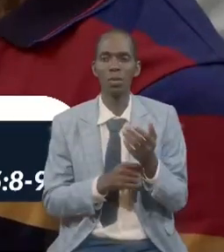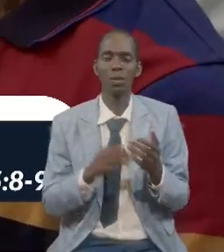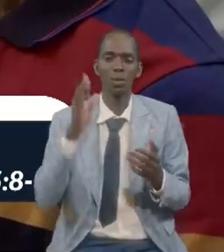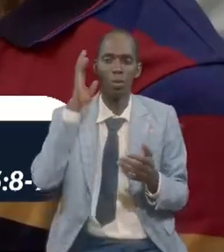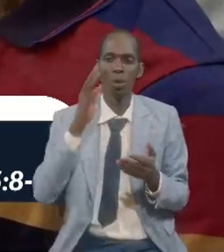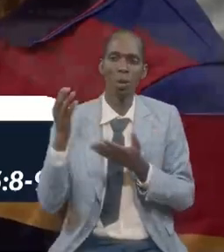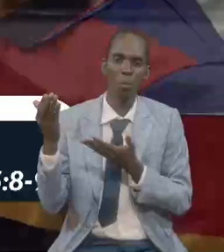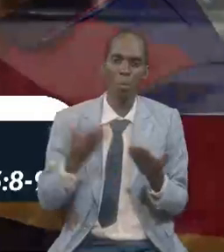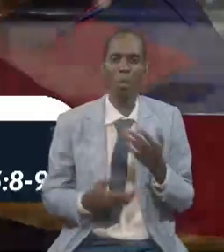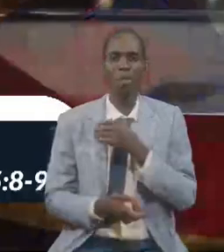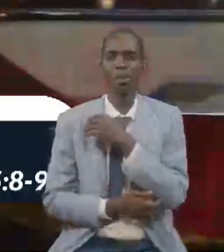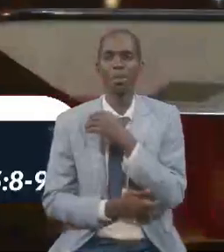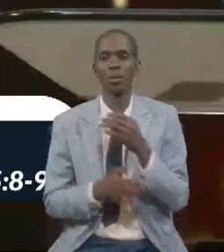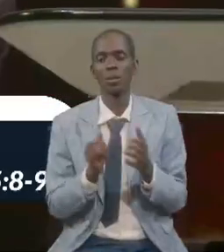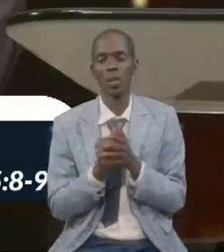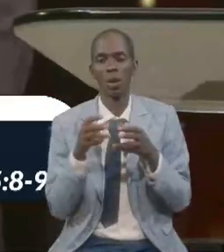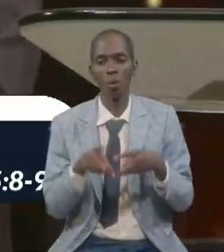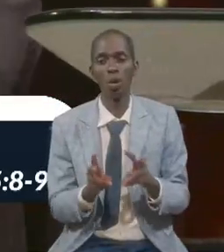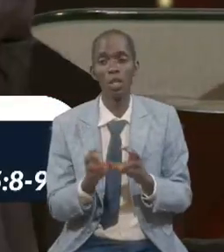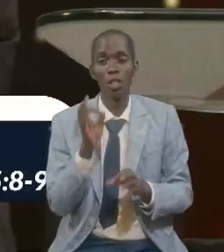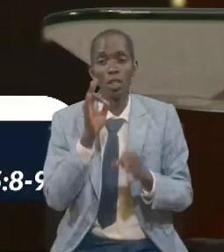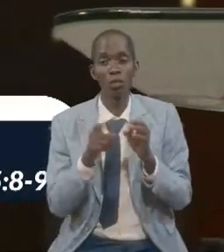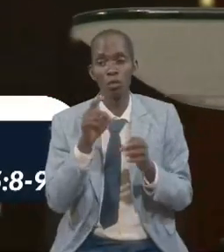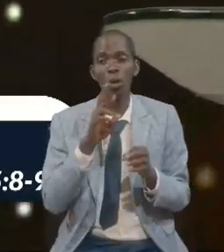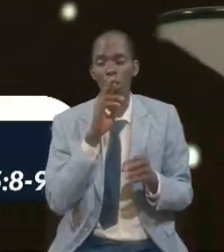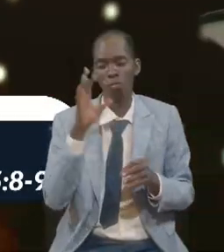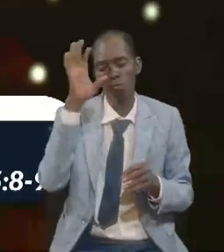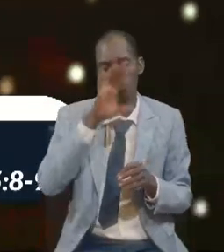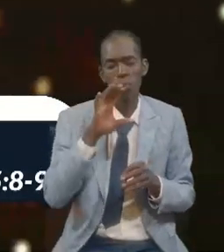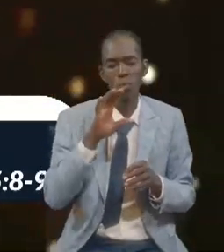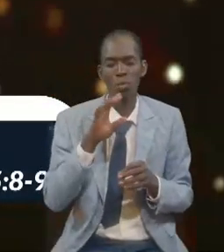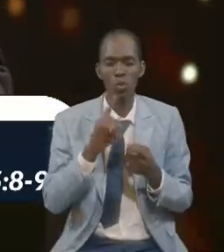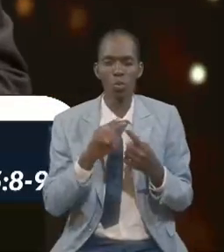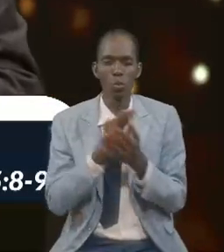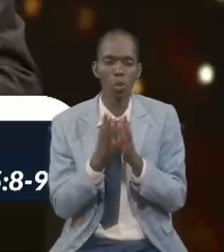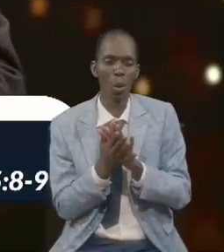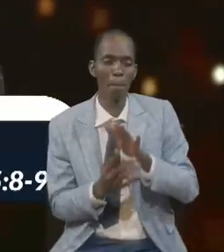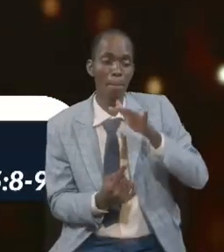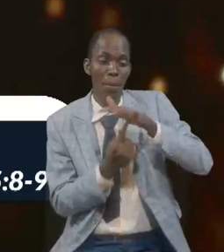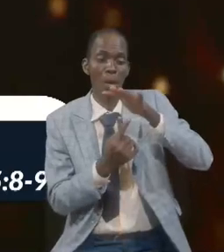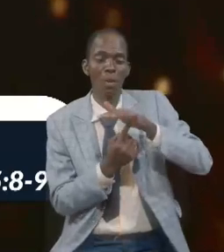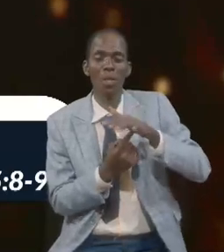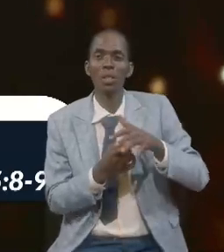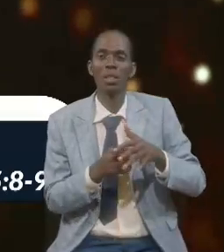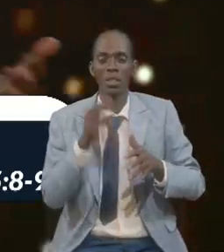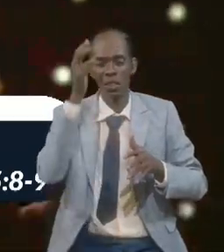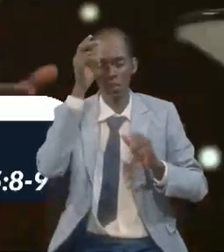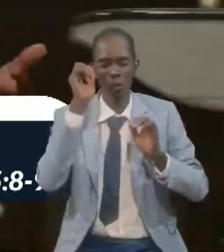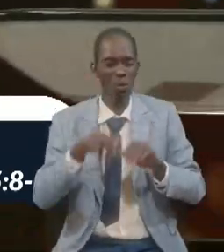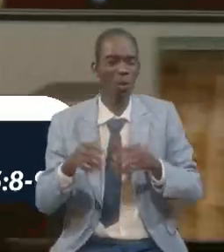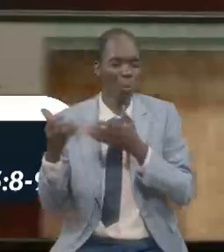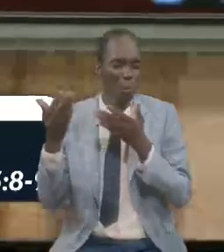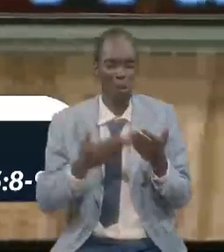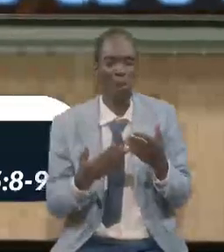la tentation de cette manière. Si vous avez soif de la réputation, il va amener la tentation par cette